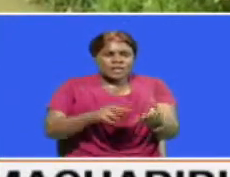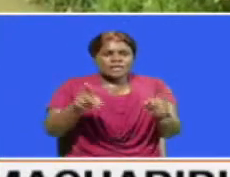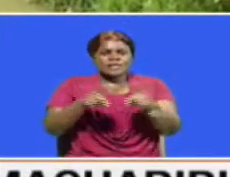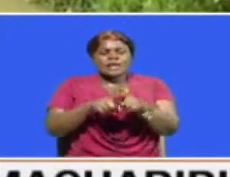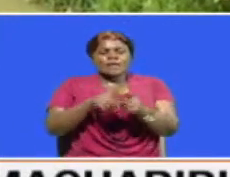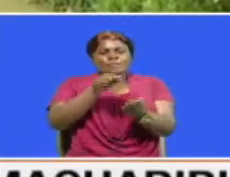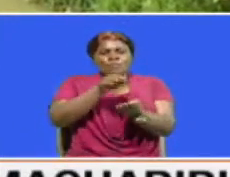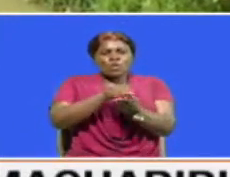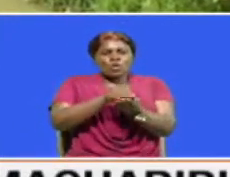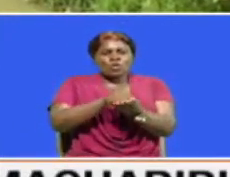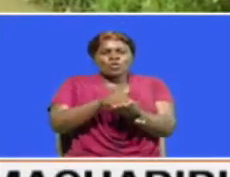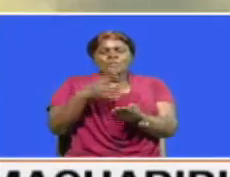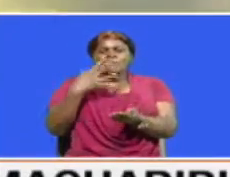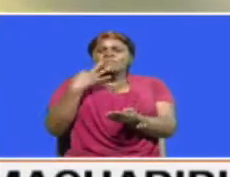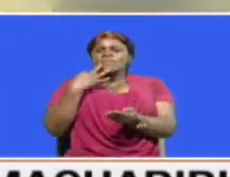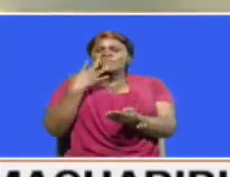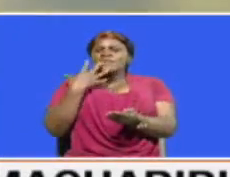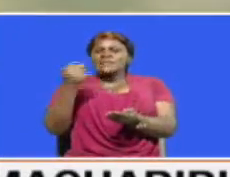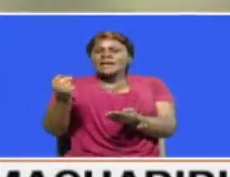vidimbi 5,500.